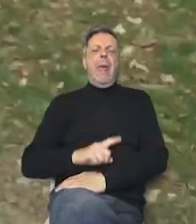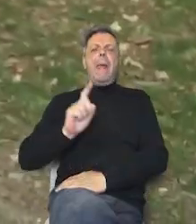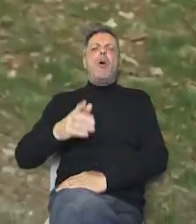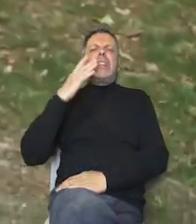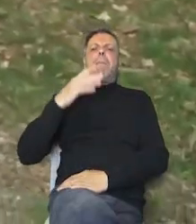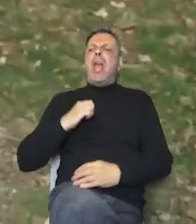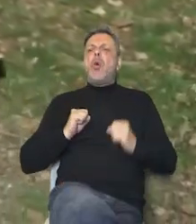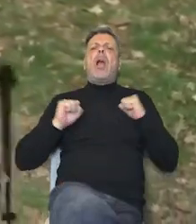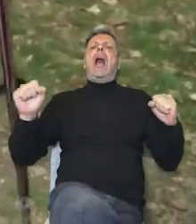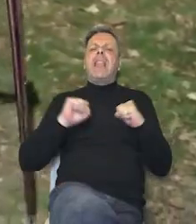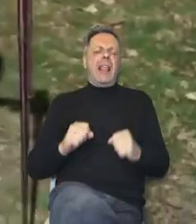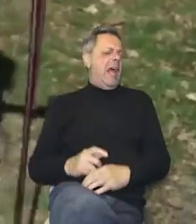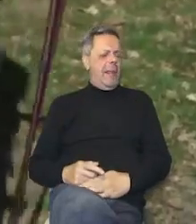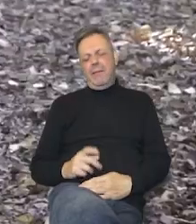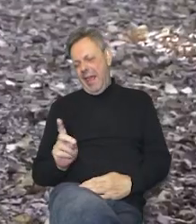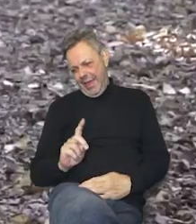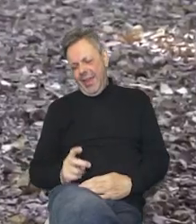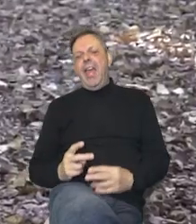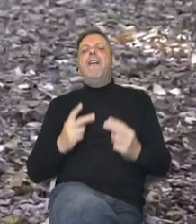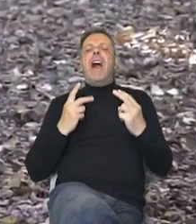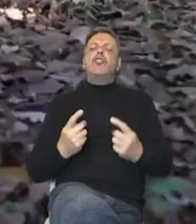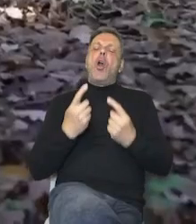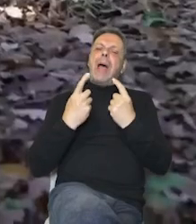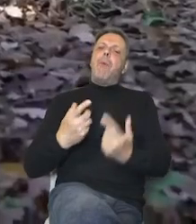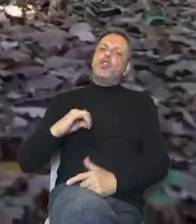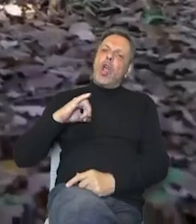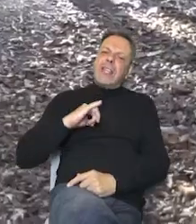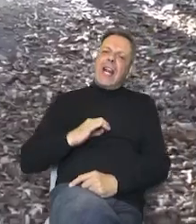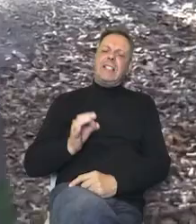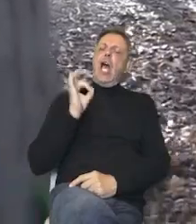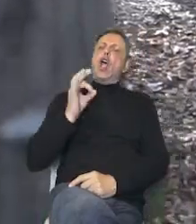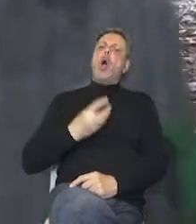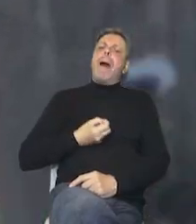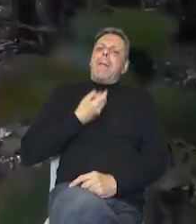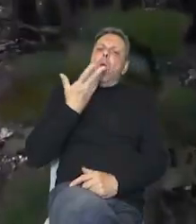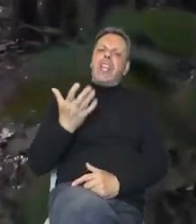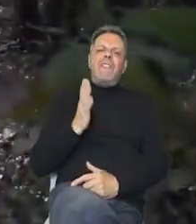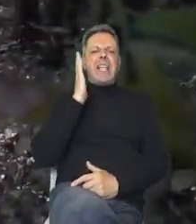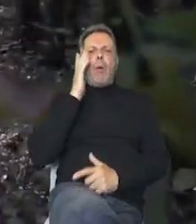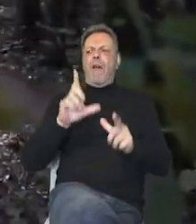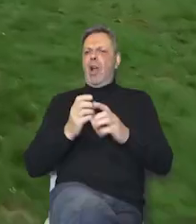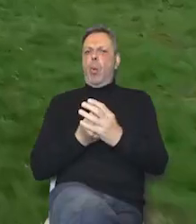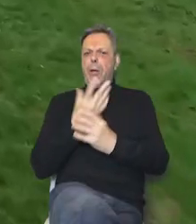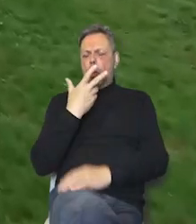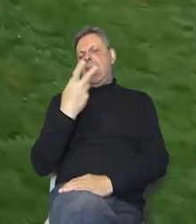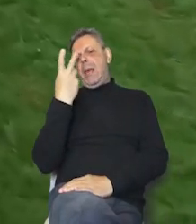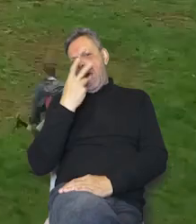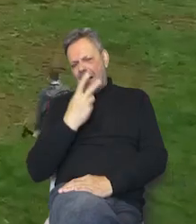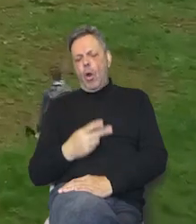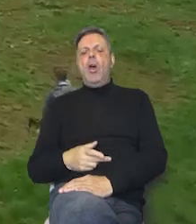bildat. Ne, bitno je da postoji interes i dobra motivacija za boravak u prirodi i naravno za